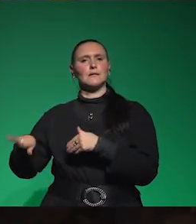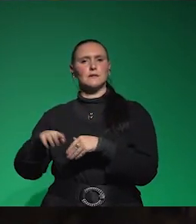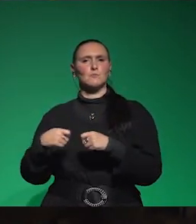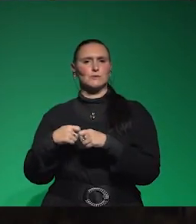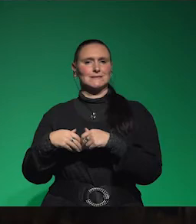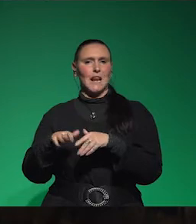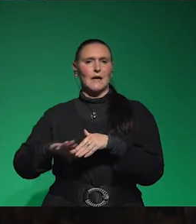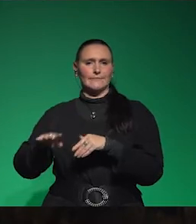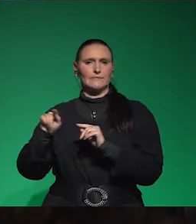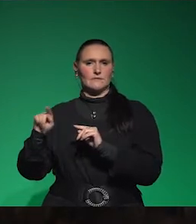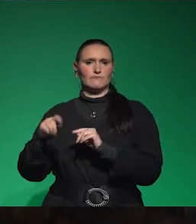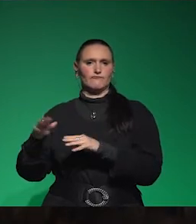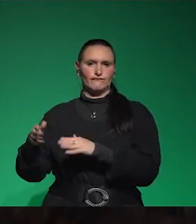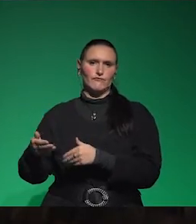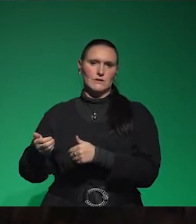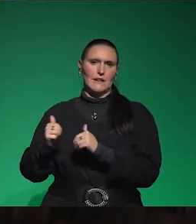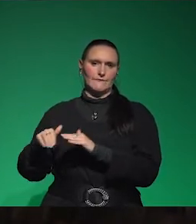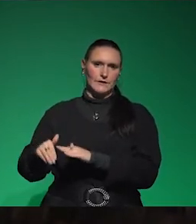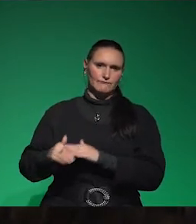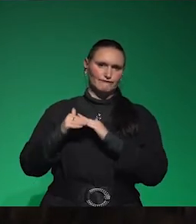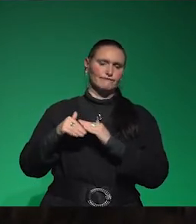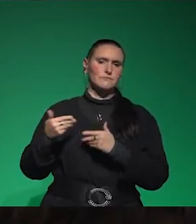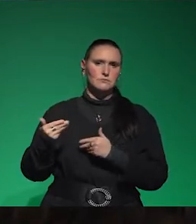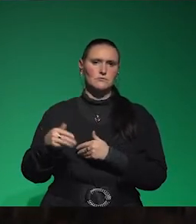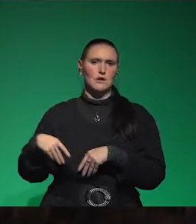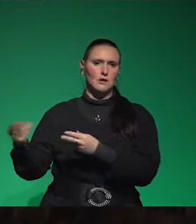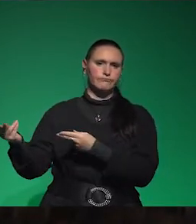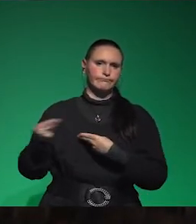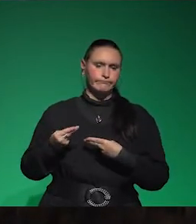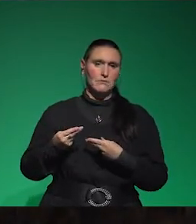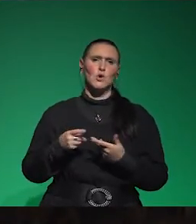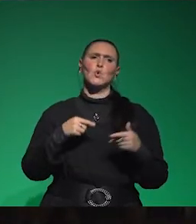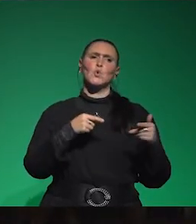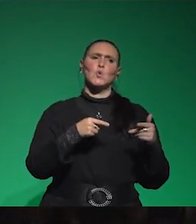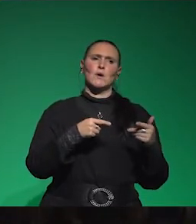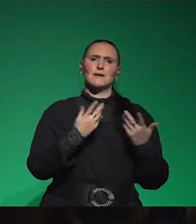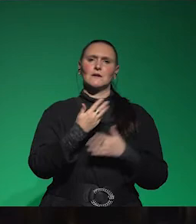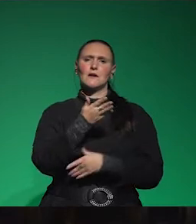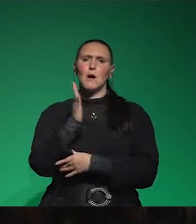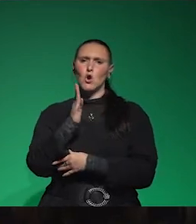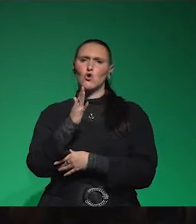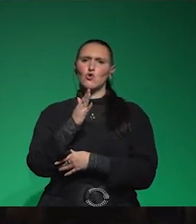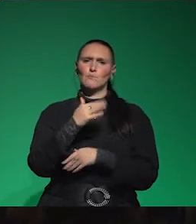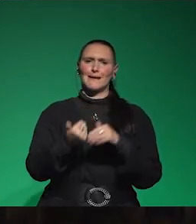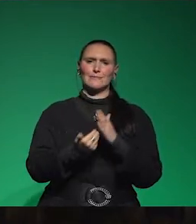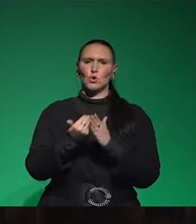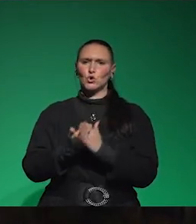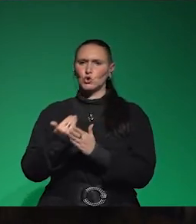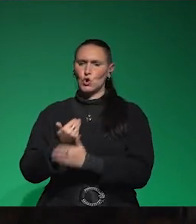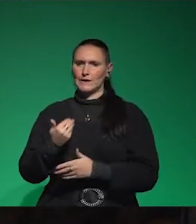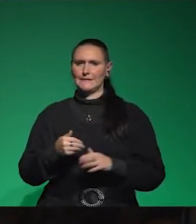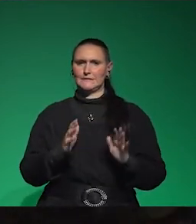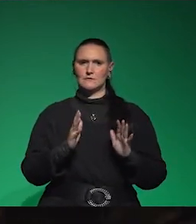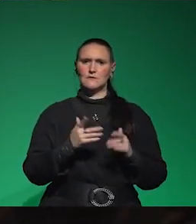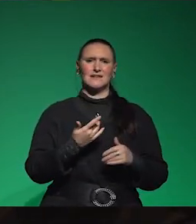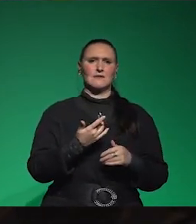und sehen grundsätzlich davon ab, mit neuen Baumarten im großen Stil zu arbeiten, also mit Baumarten aus dem